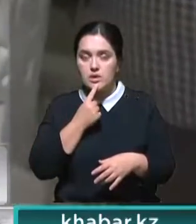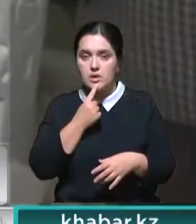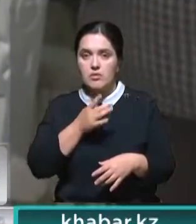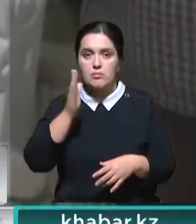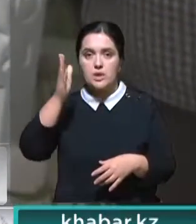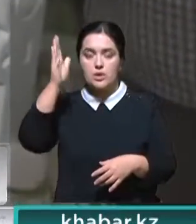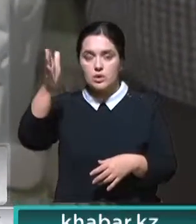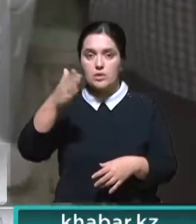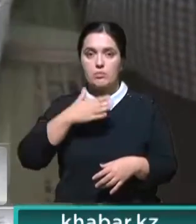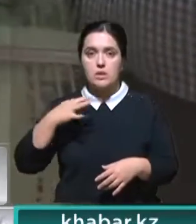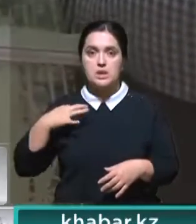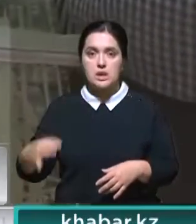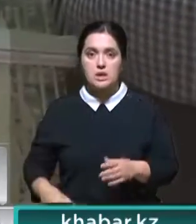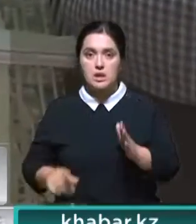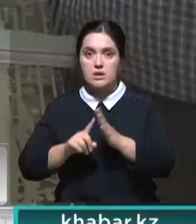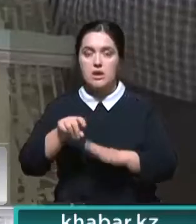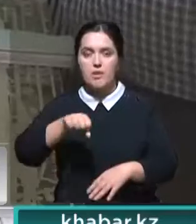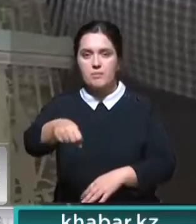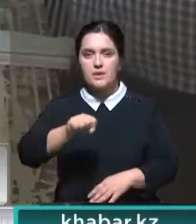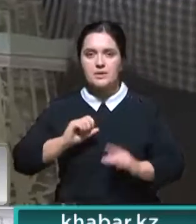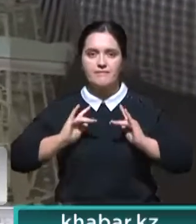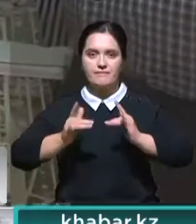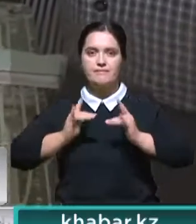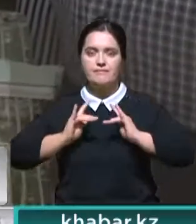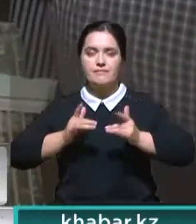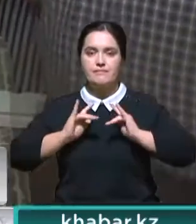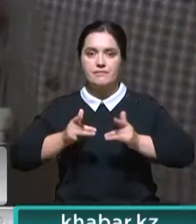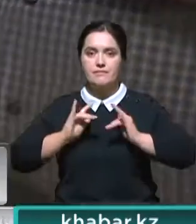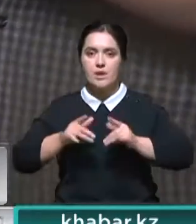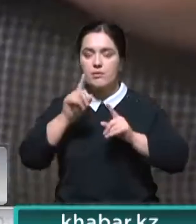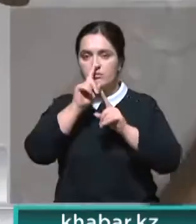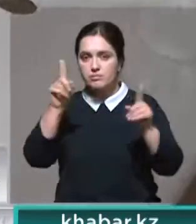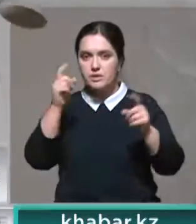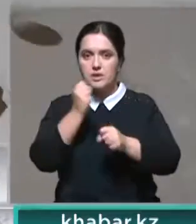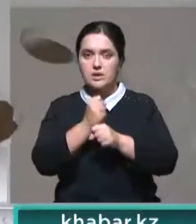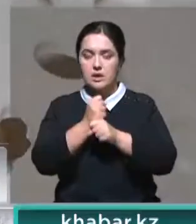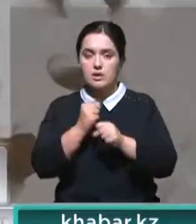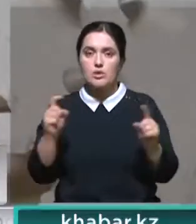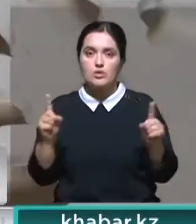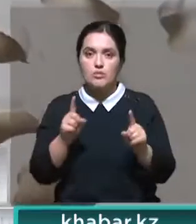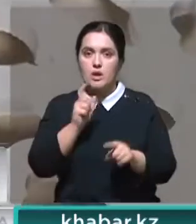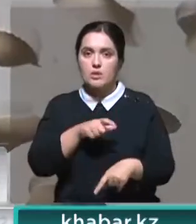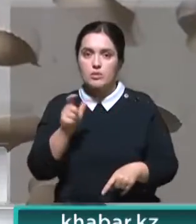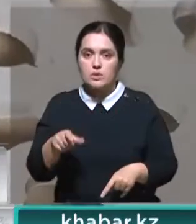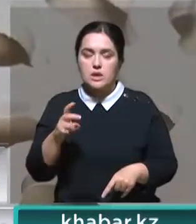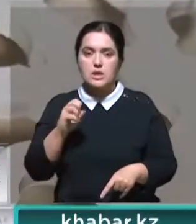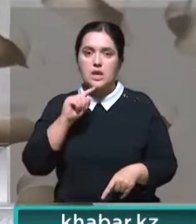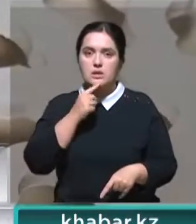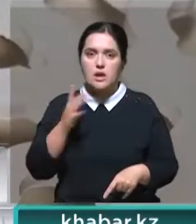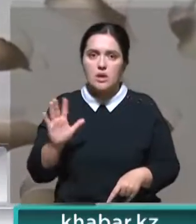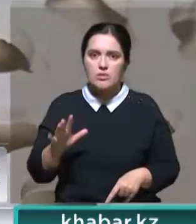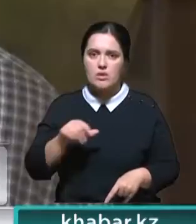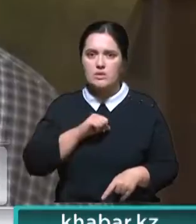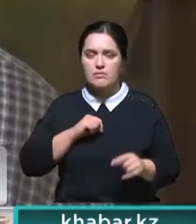году вот сын у меня начал бесик делать, необычный бесик, трансформер, да, чтобы люди не затруднялись, там